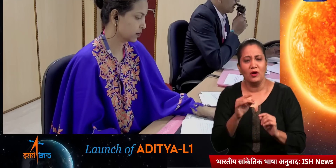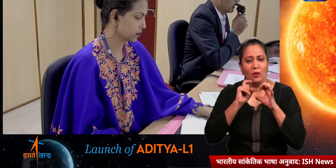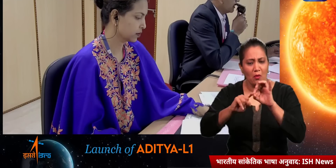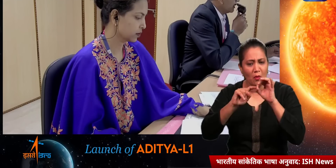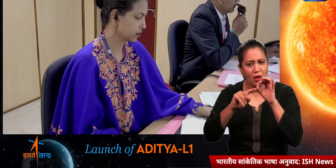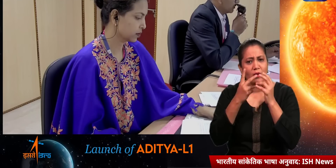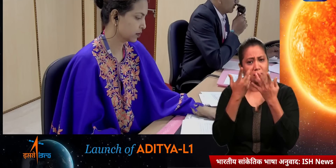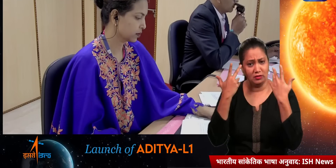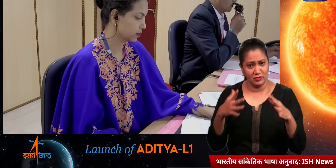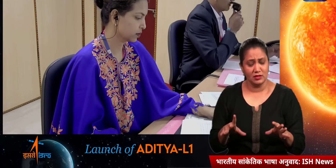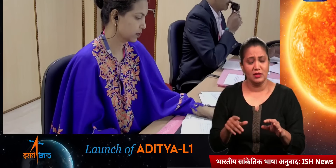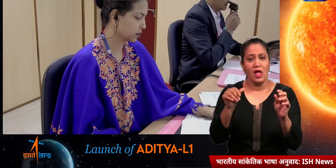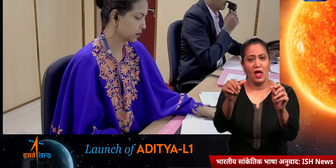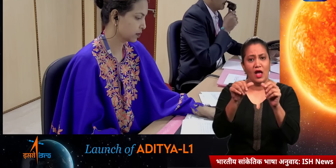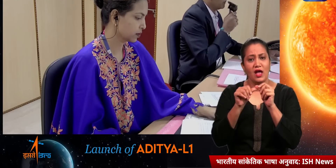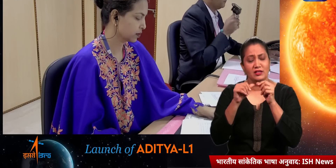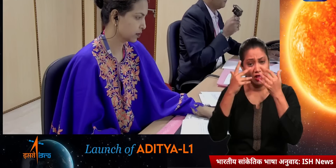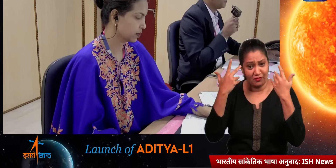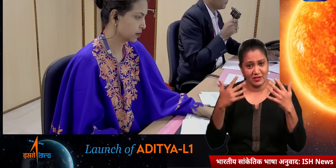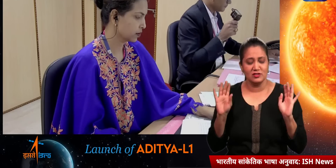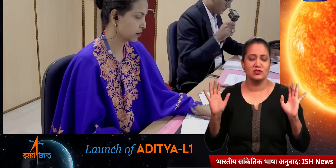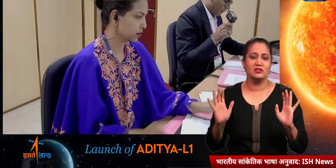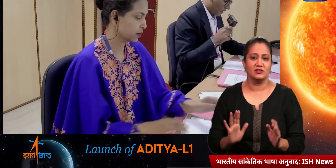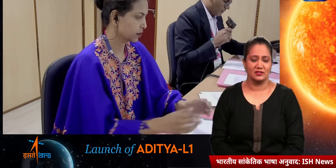के बहुत ही रोचक उत्तर दिए हैं।